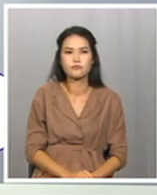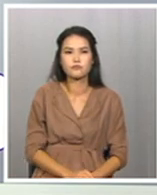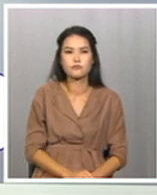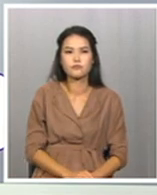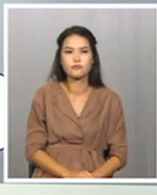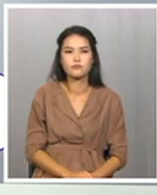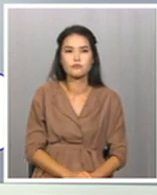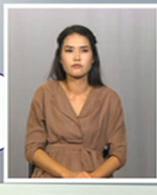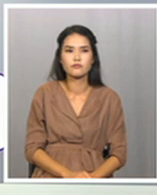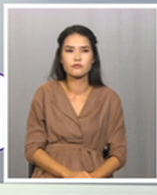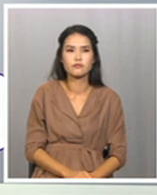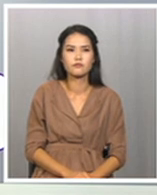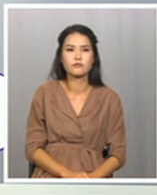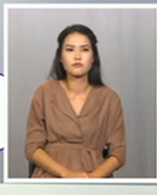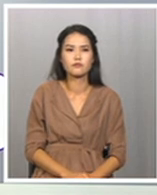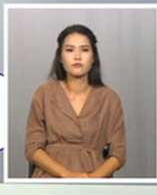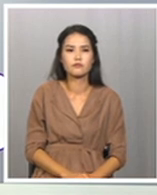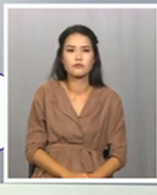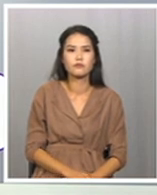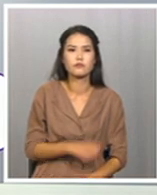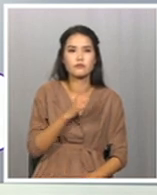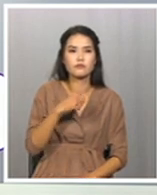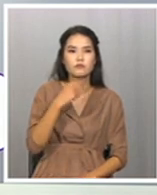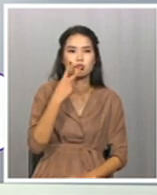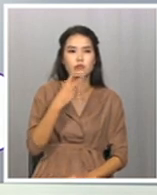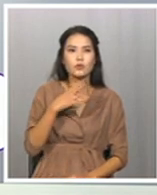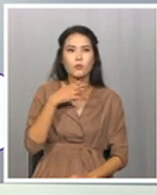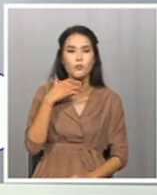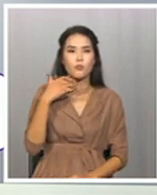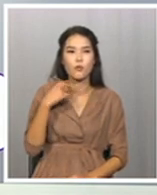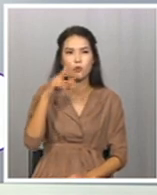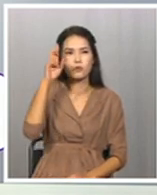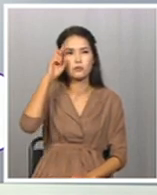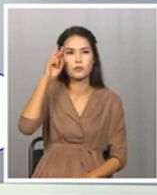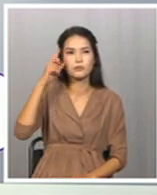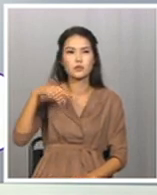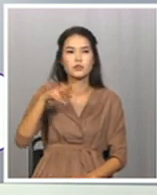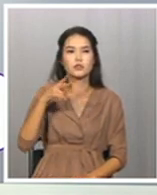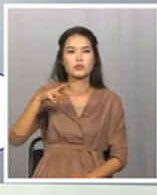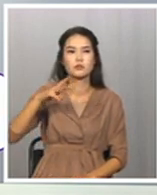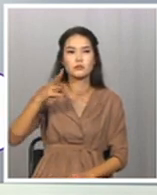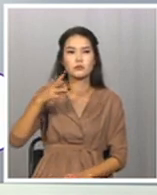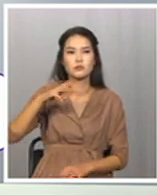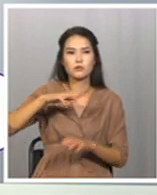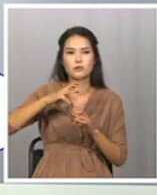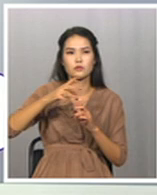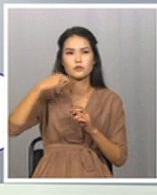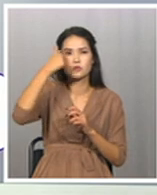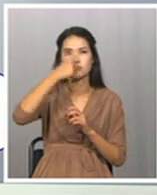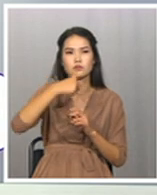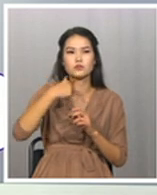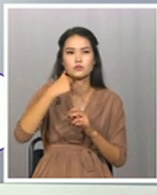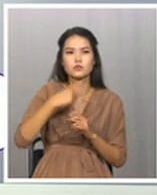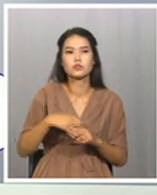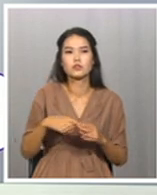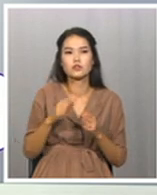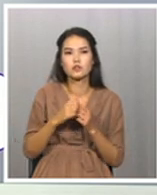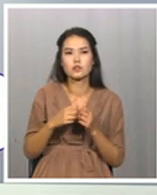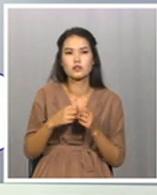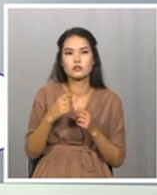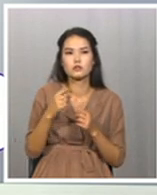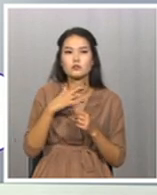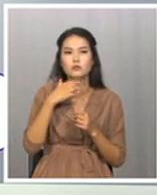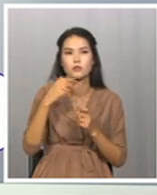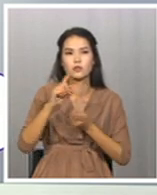өтейік. Көріп отырғанымызда көптеген мемлекеттердің мына 2013 жылғы тізімнен шығып қалғанын көріп отырмыз.